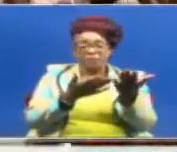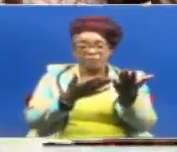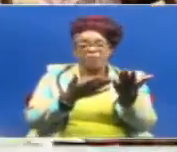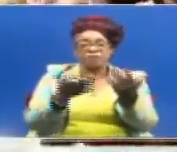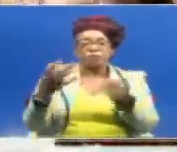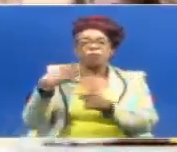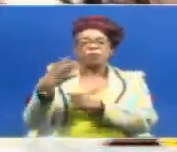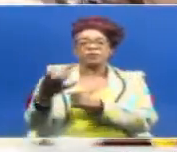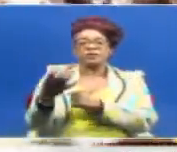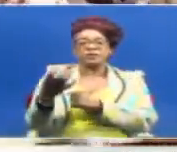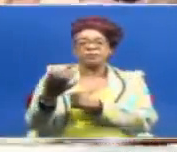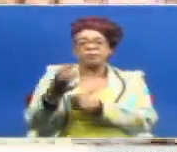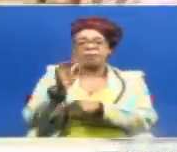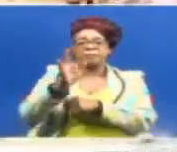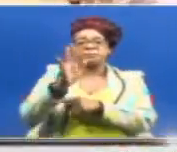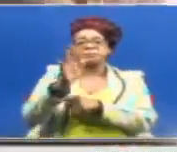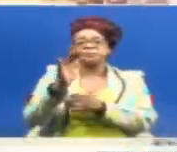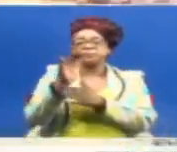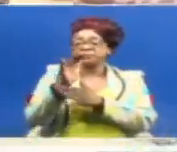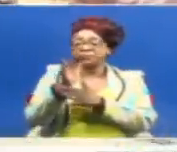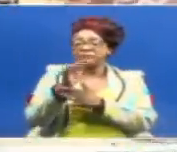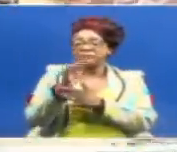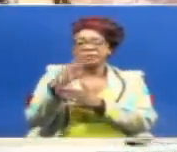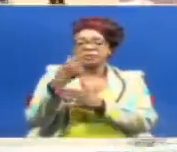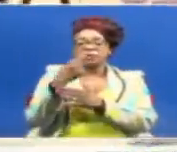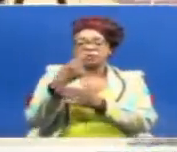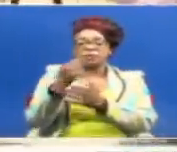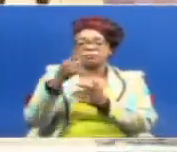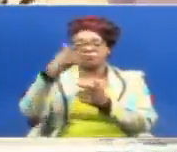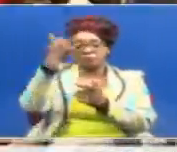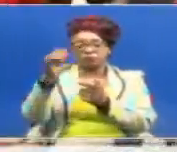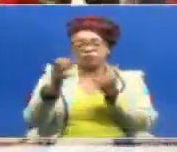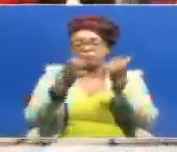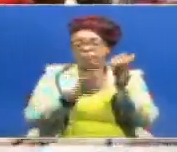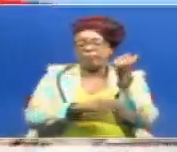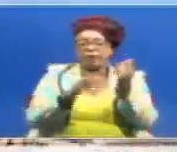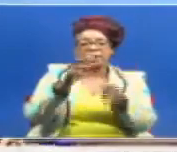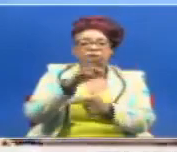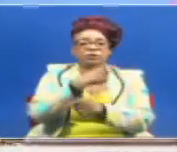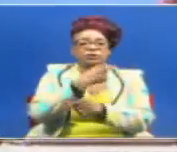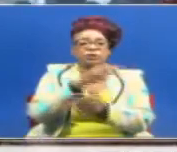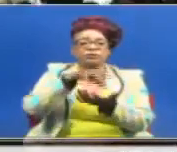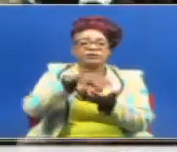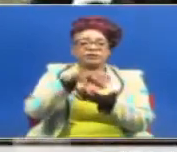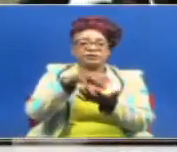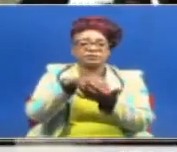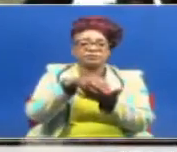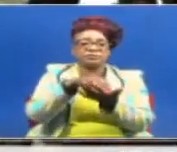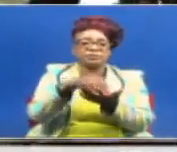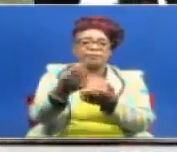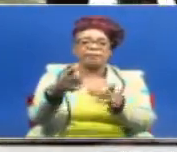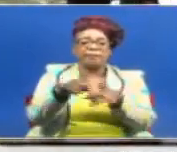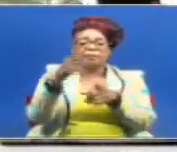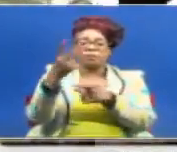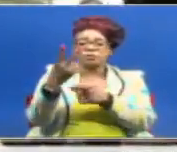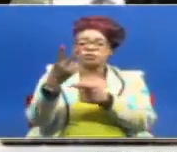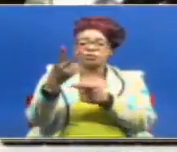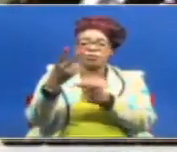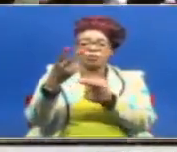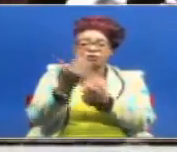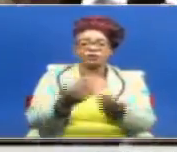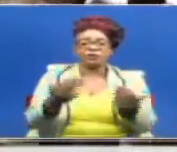forced to seek medical care elsewhere due to the poor state of Marigat Hospital. Two children are said to have died following a road accident